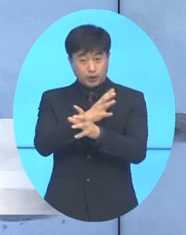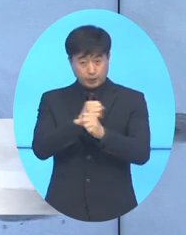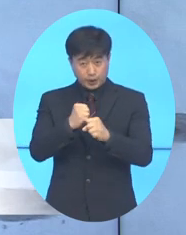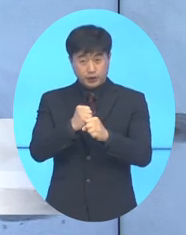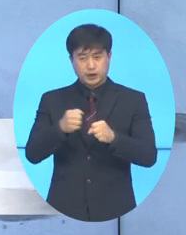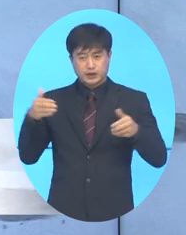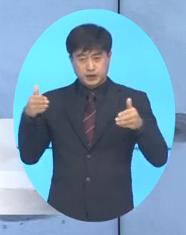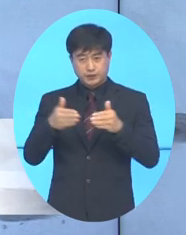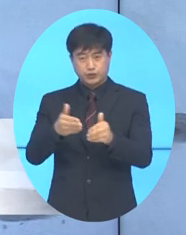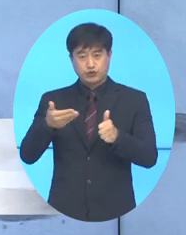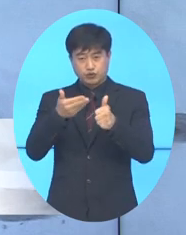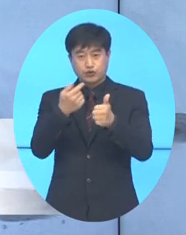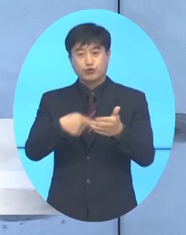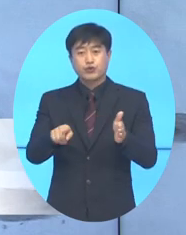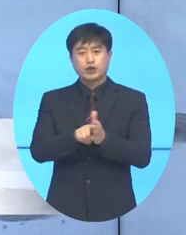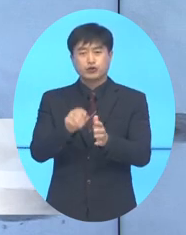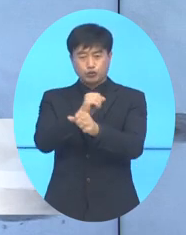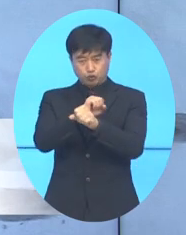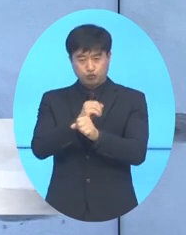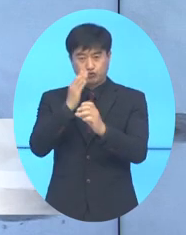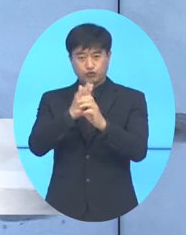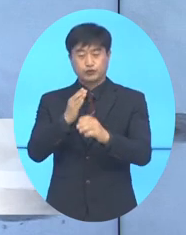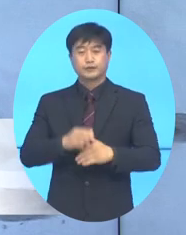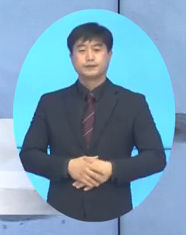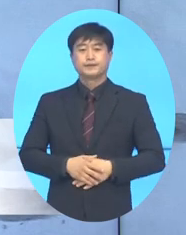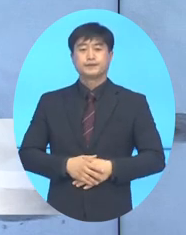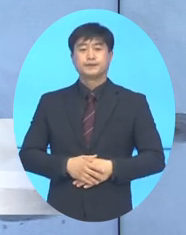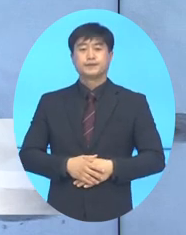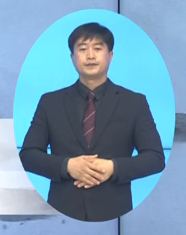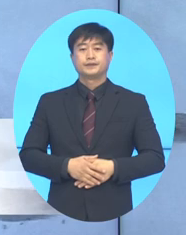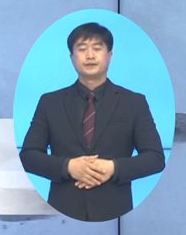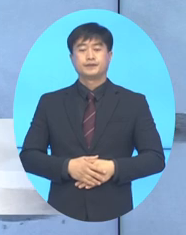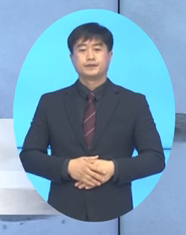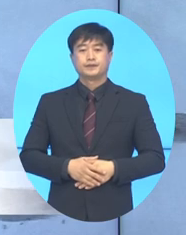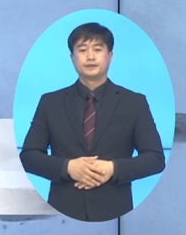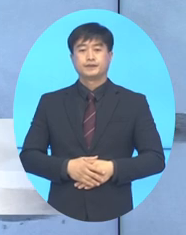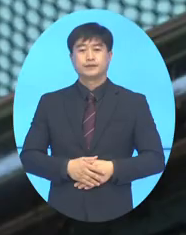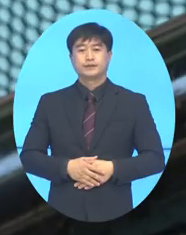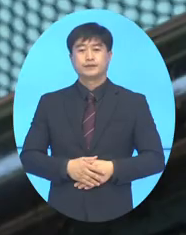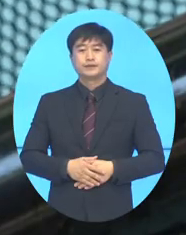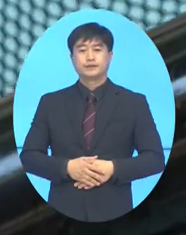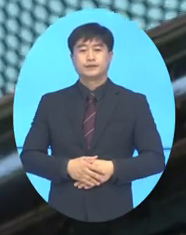맺고 집중 육성을 위한 연구가 한창입니다. 자세한 내용 함께 보시죠.